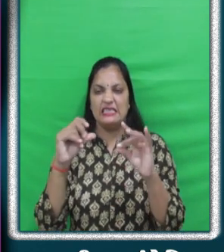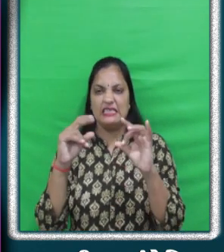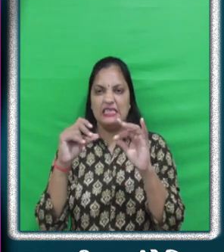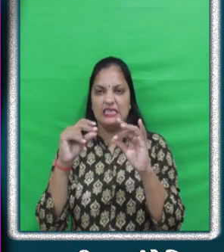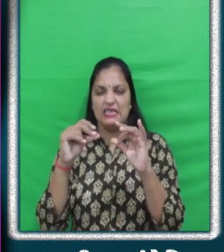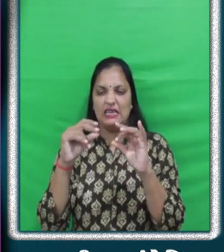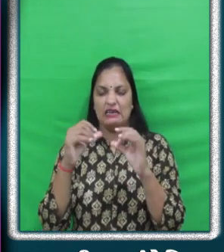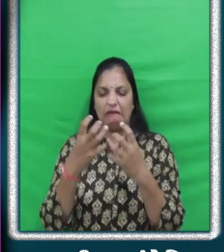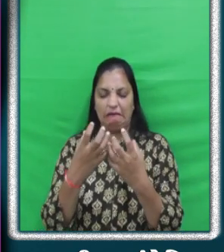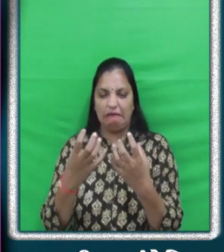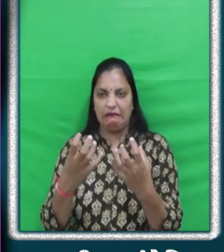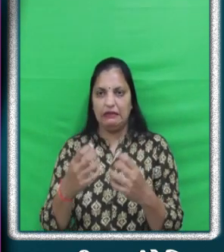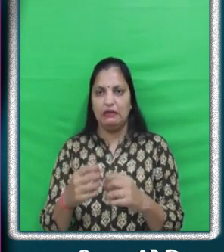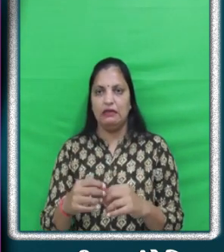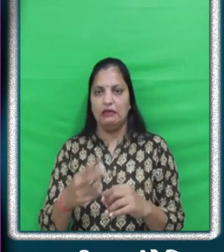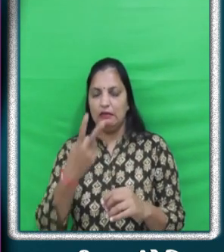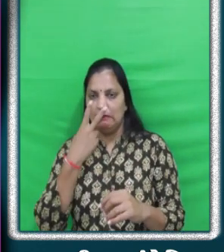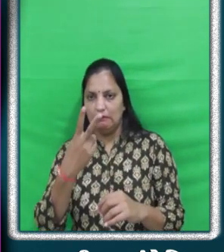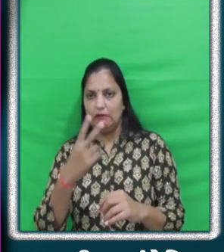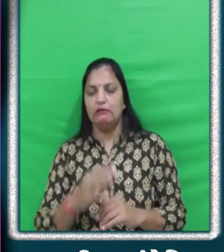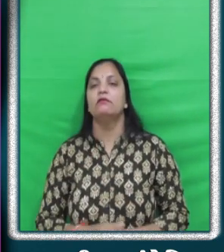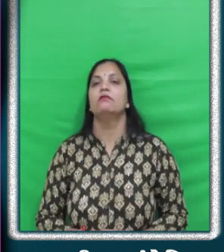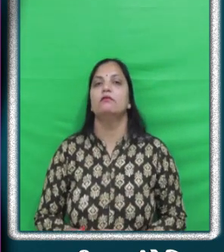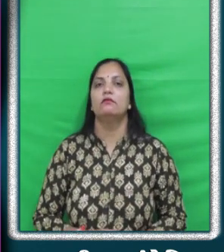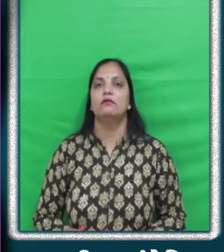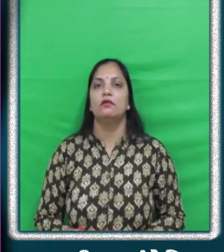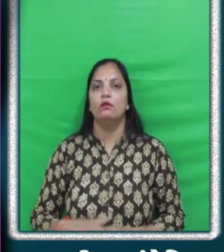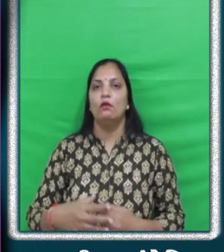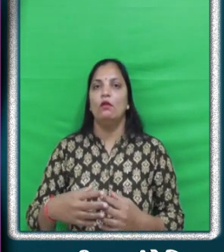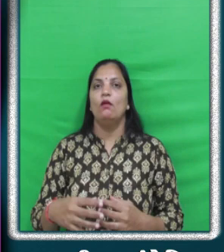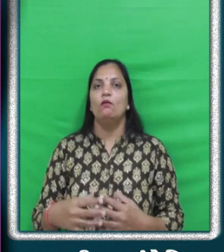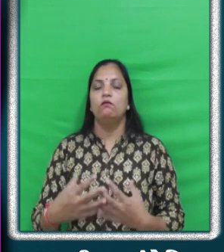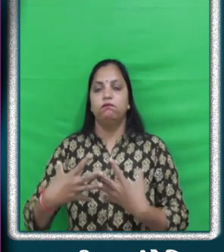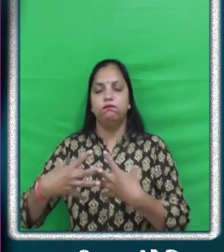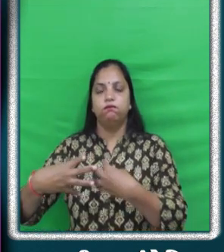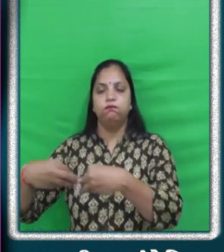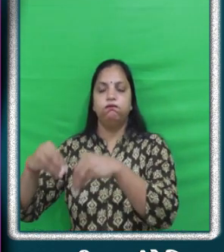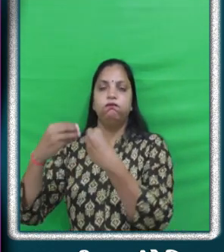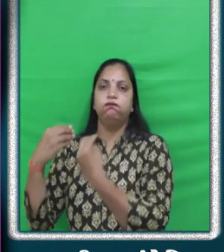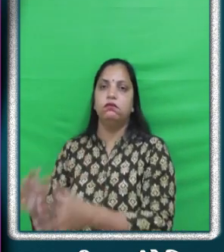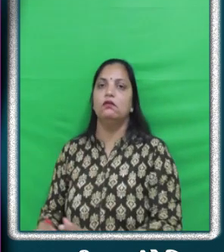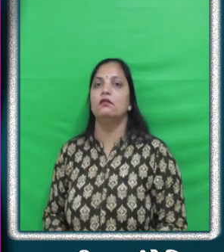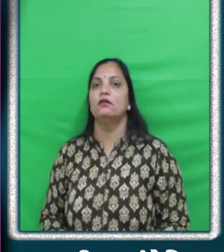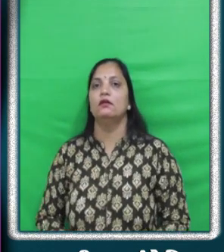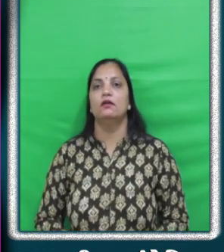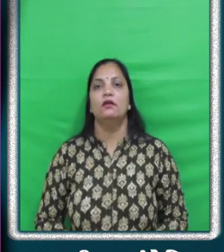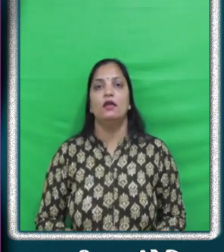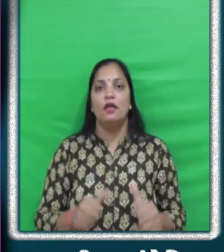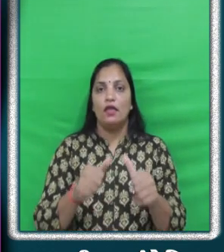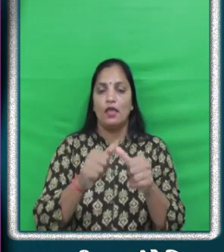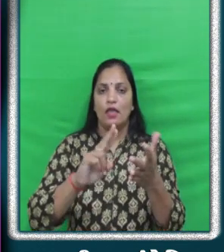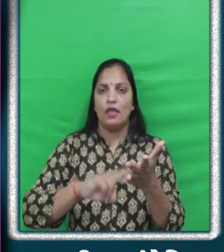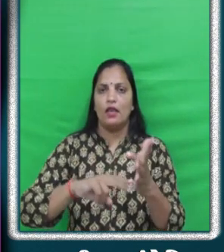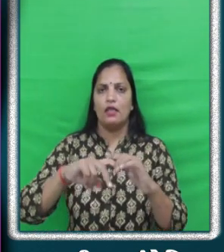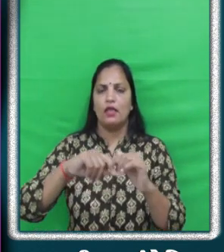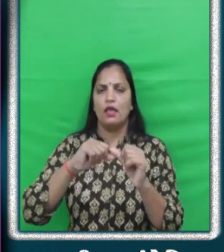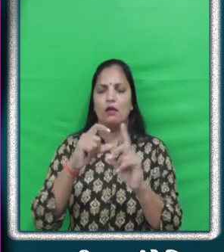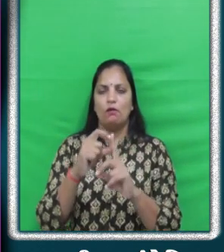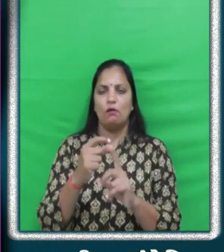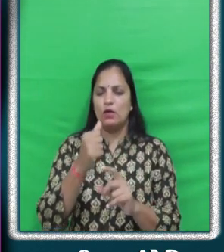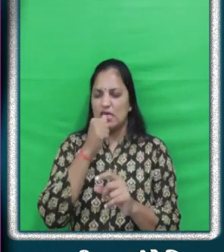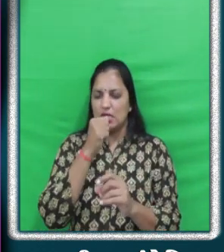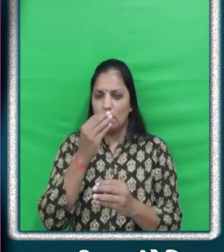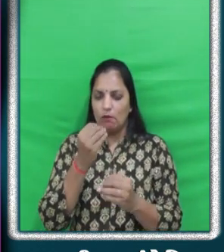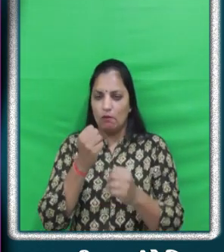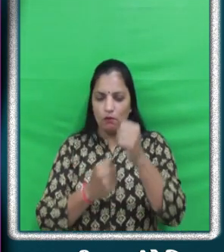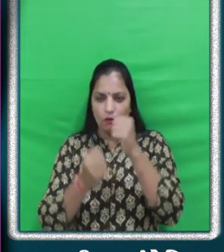ચીકણો પદાર્થ પણ તમે જોયો છે એ પણ તેનું ઉત્સર્જન થયું, બરોબર છે। તમે આંકડો જે જોયો છે એની અંદર થોડું, એટલે તમે દૂધ